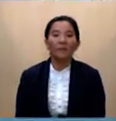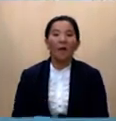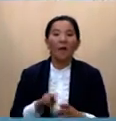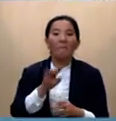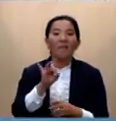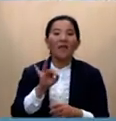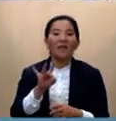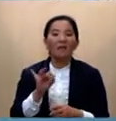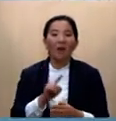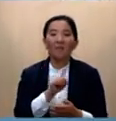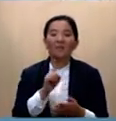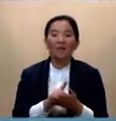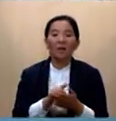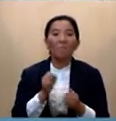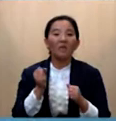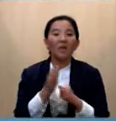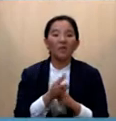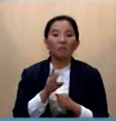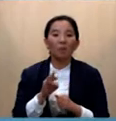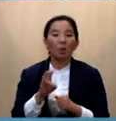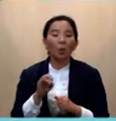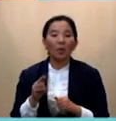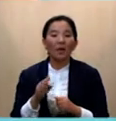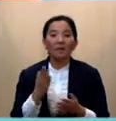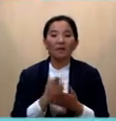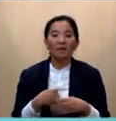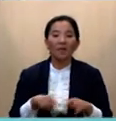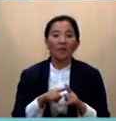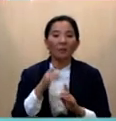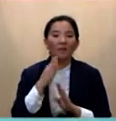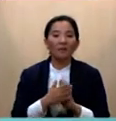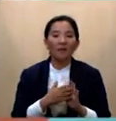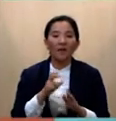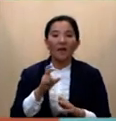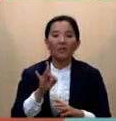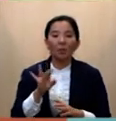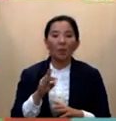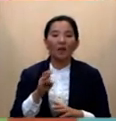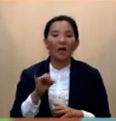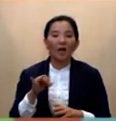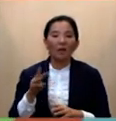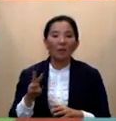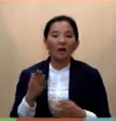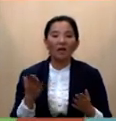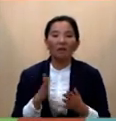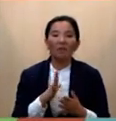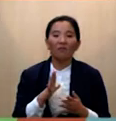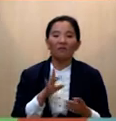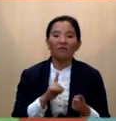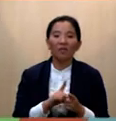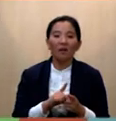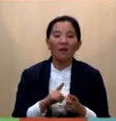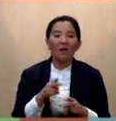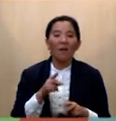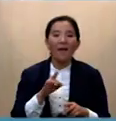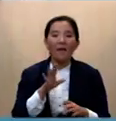обязательно 15 минут. Это. Но есть такие понятия, как экстра-тайм. Это когда кубковые встречи идут.